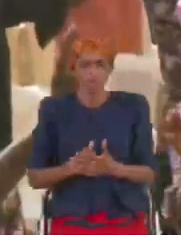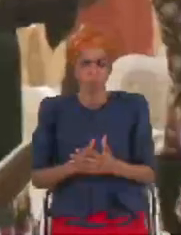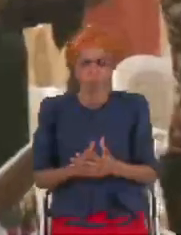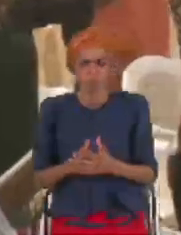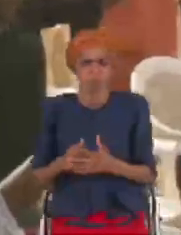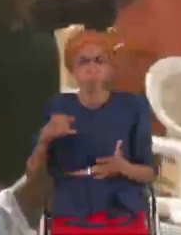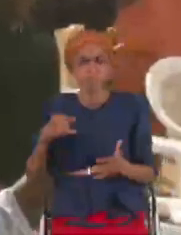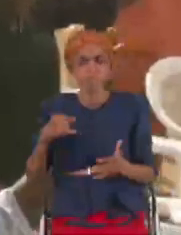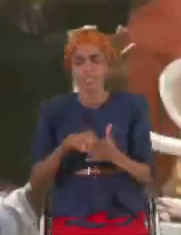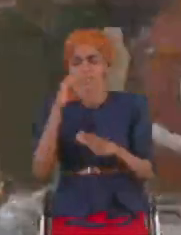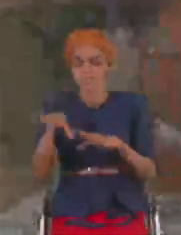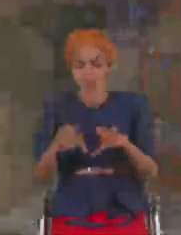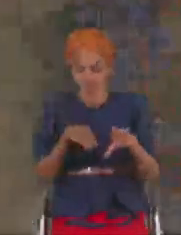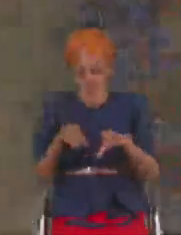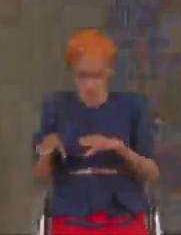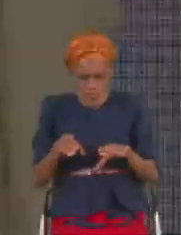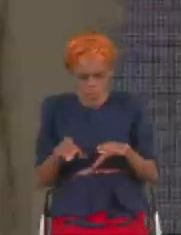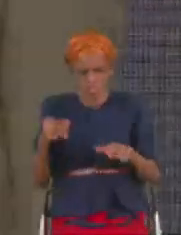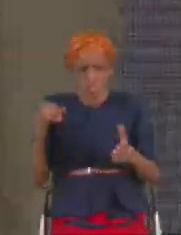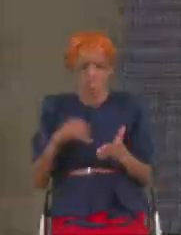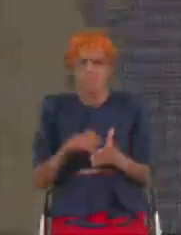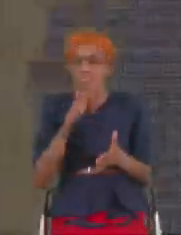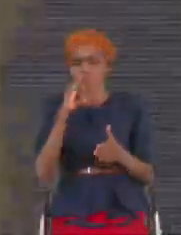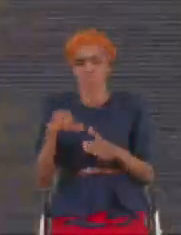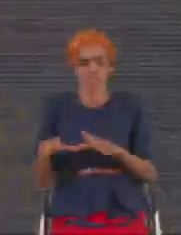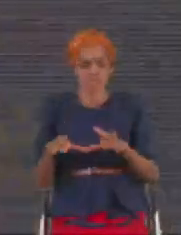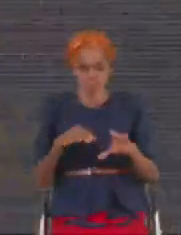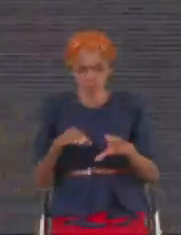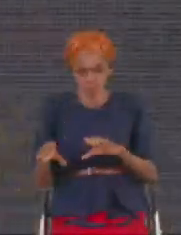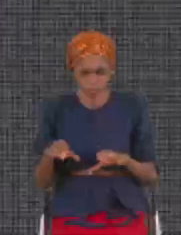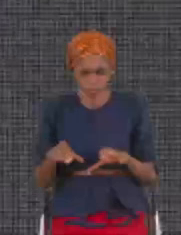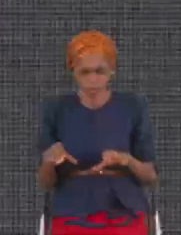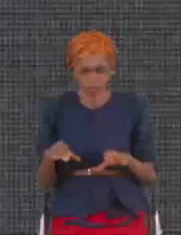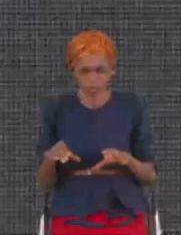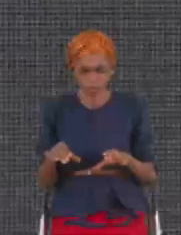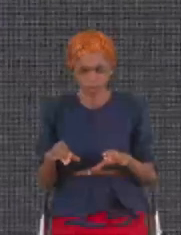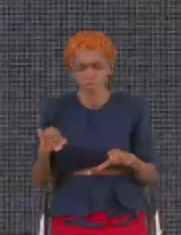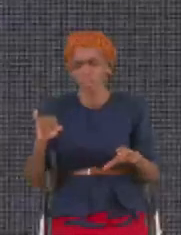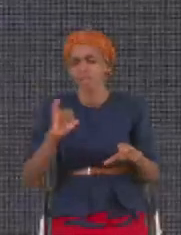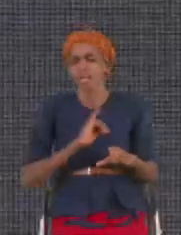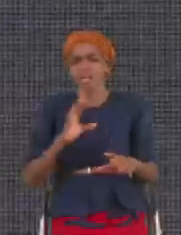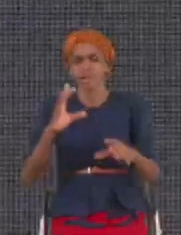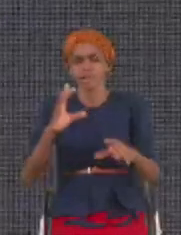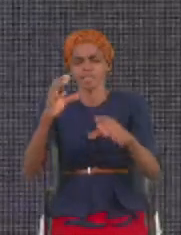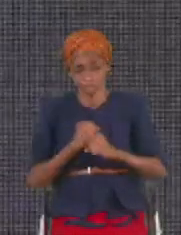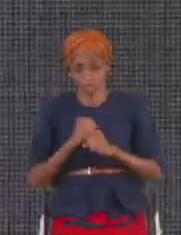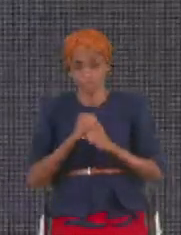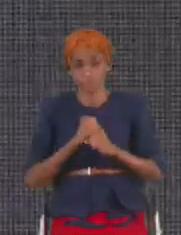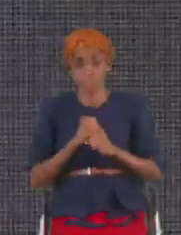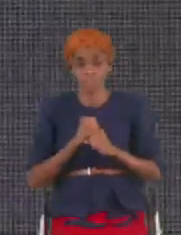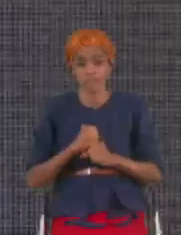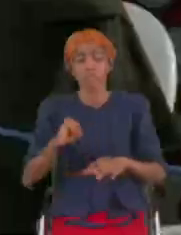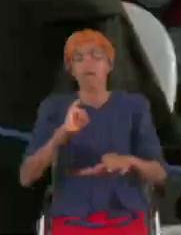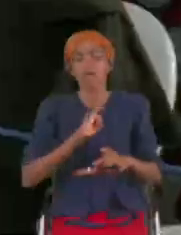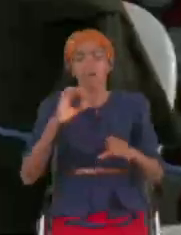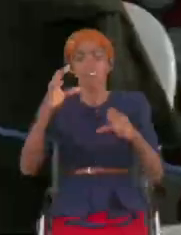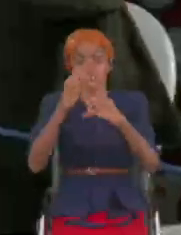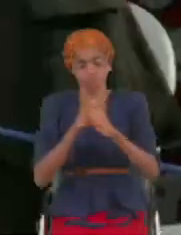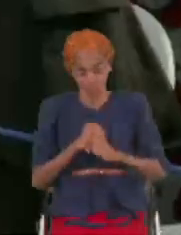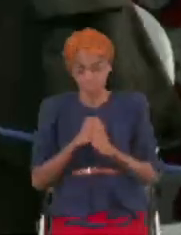c'est fait c'est fait je le soir je